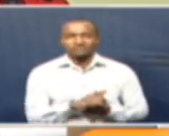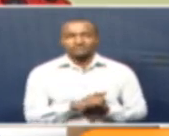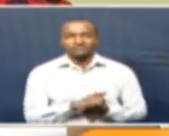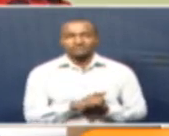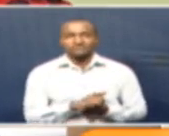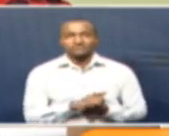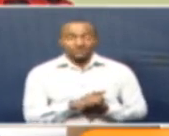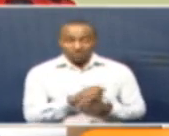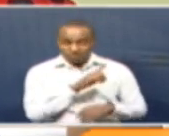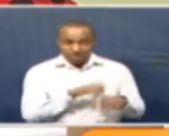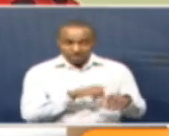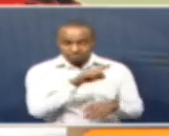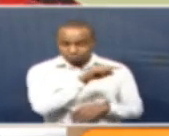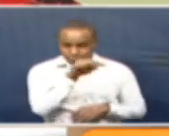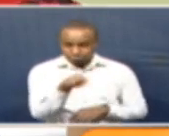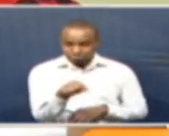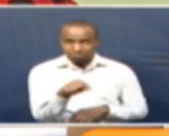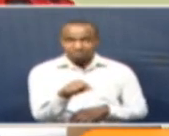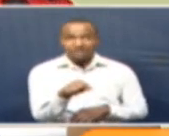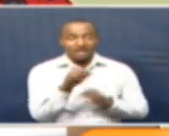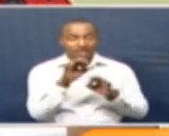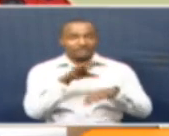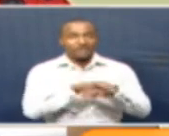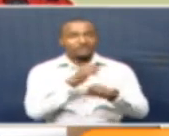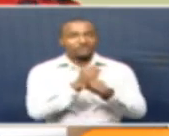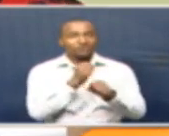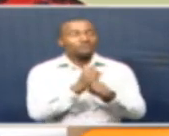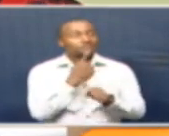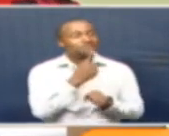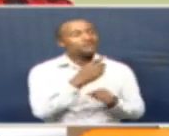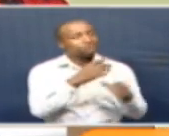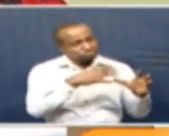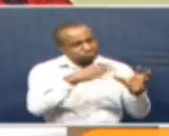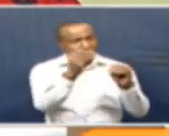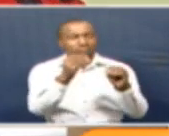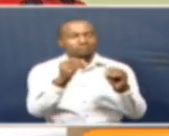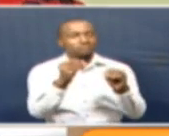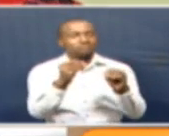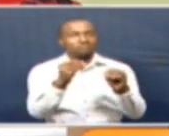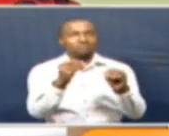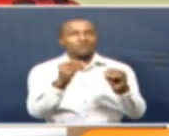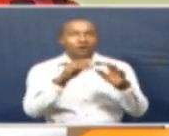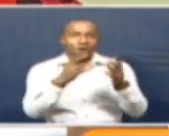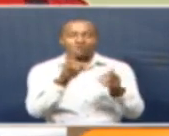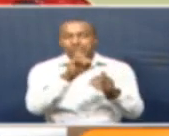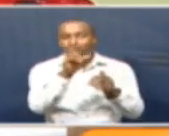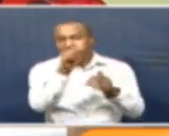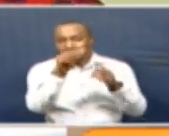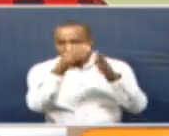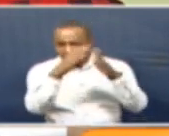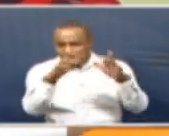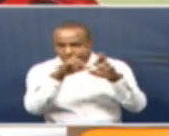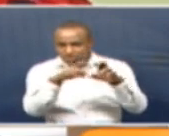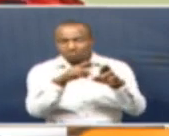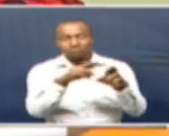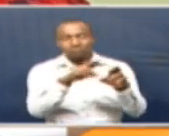mfano wamekuja hawa na wamepata vibarua, uweze kuambia watoke ili wakupatie nafasi, ama utafute nyumba ile ambayo iko na